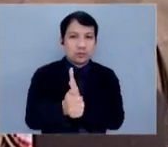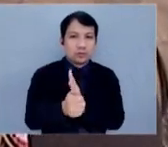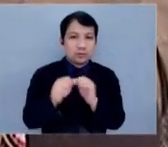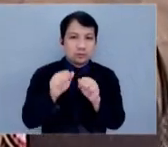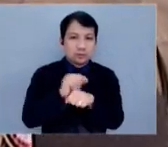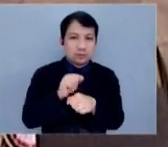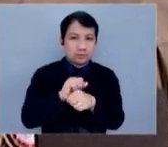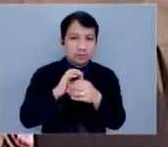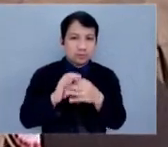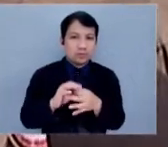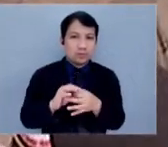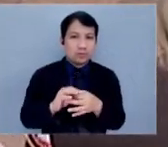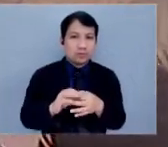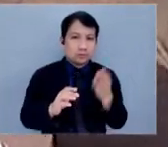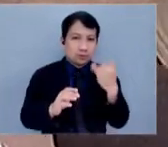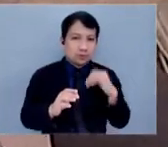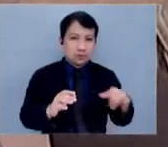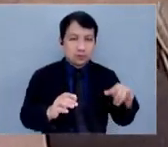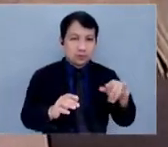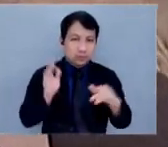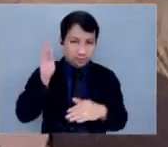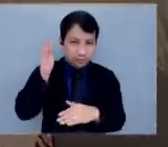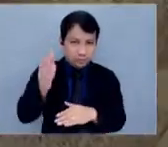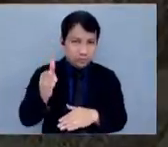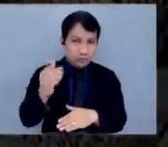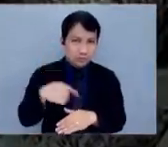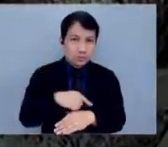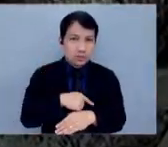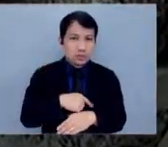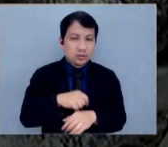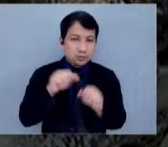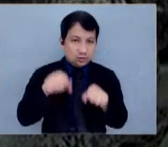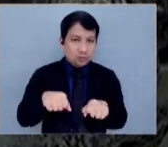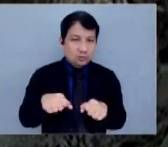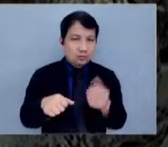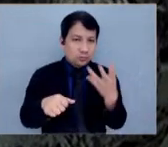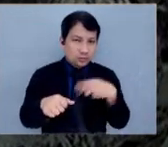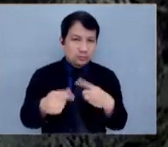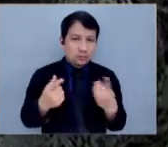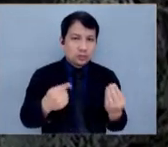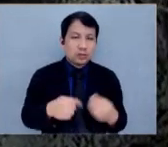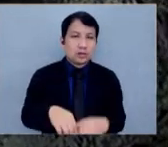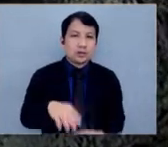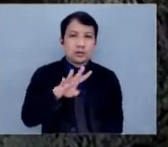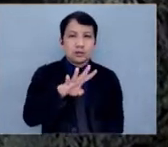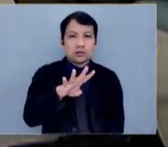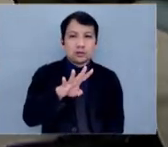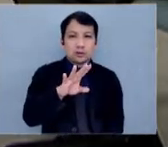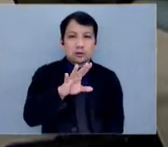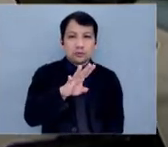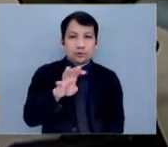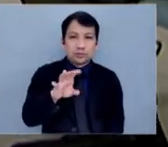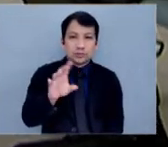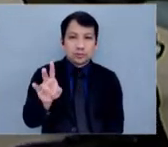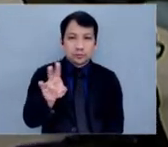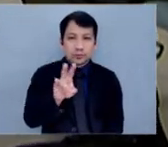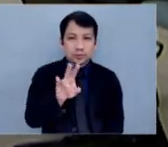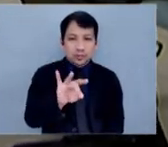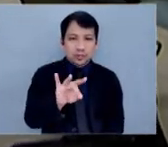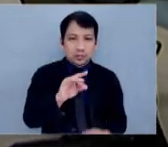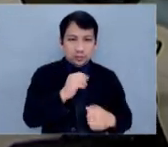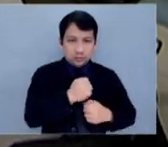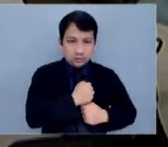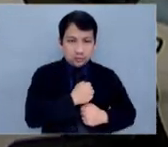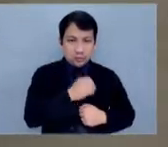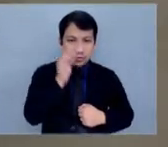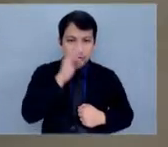when it comes down to it in the future, we're as good as we can be. Nasa 478 na sundalong Pilipino at 170